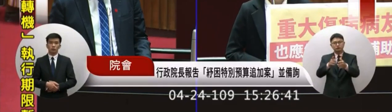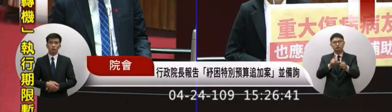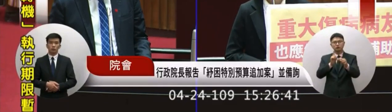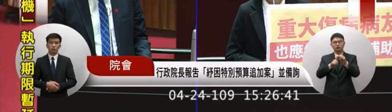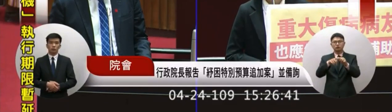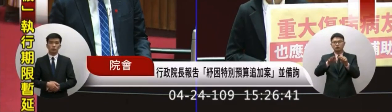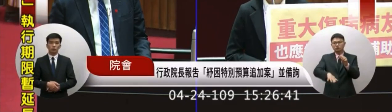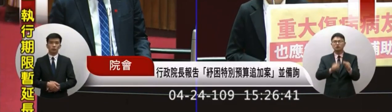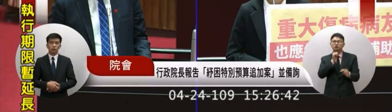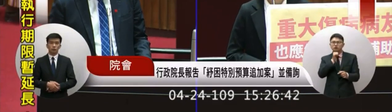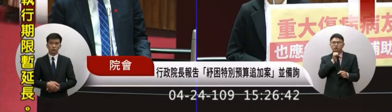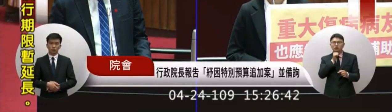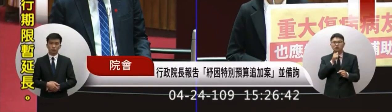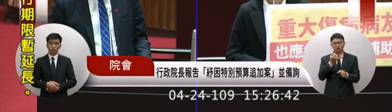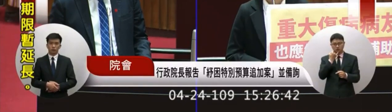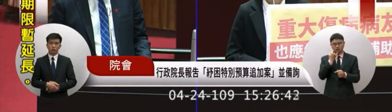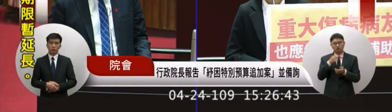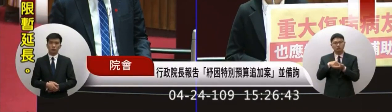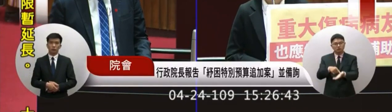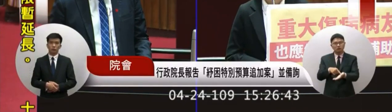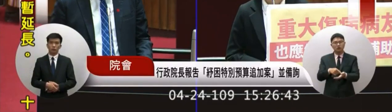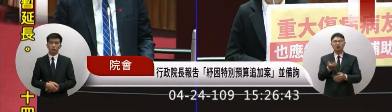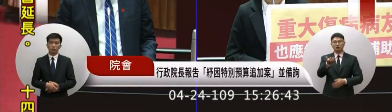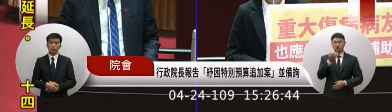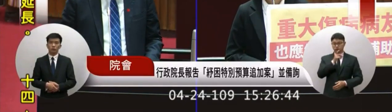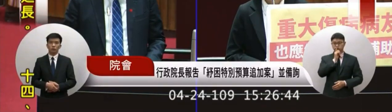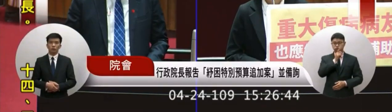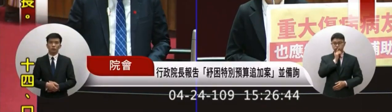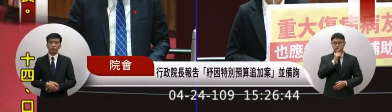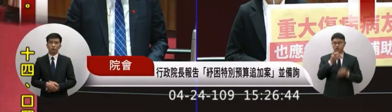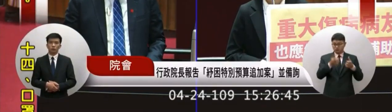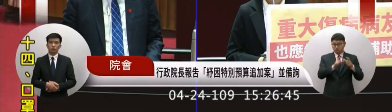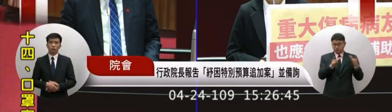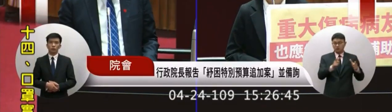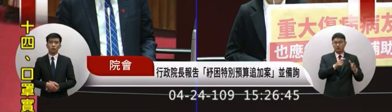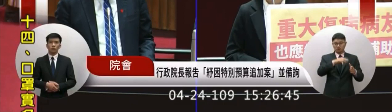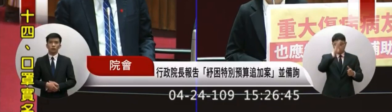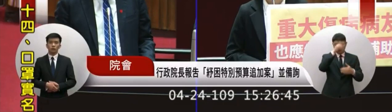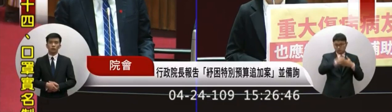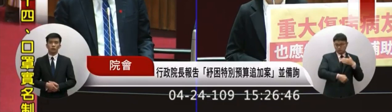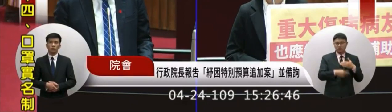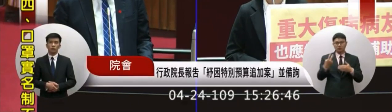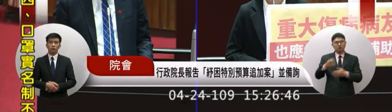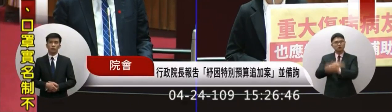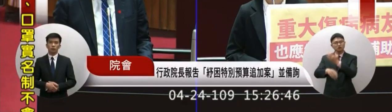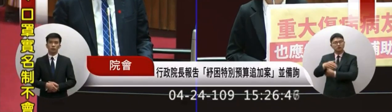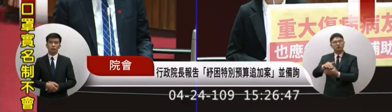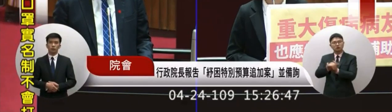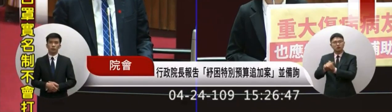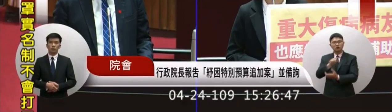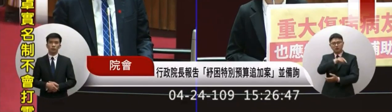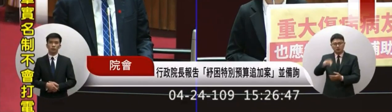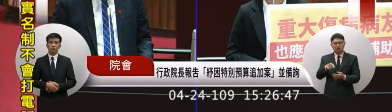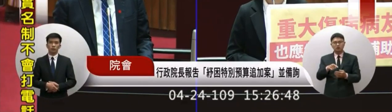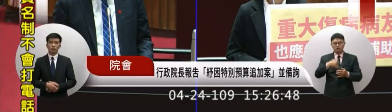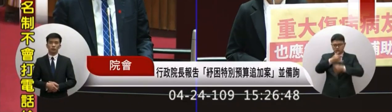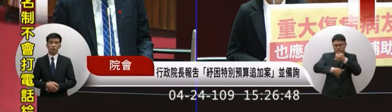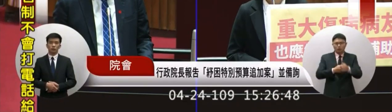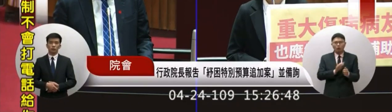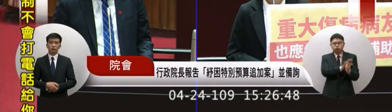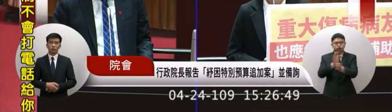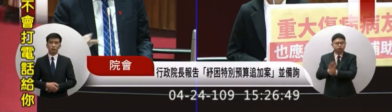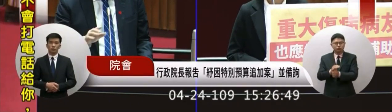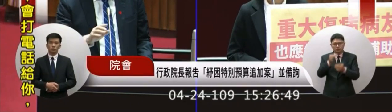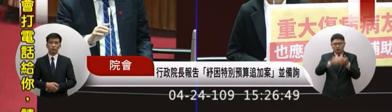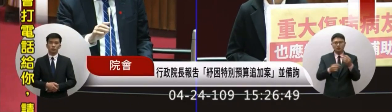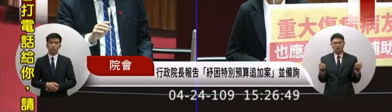收入户。那我们刚刚其实前一页有提到说，在这个重大伤病跟身心障碍者的工作条件以及需要生活上的协助其实是接近的状况下，是